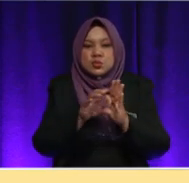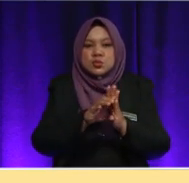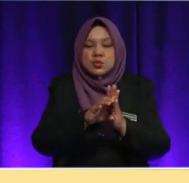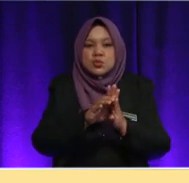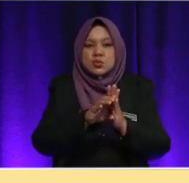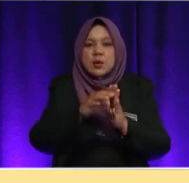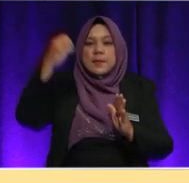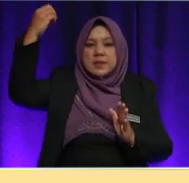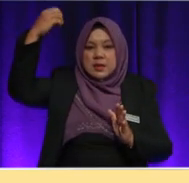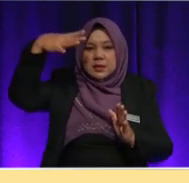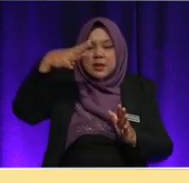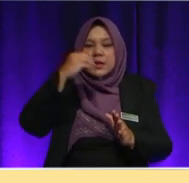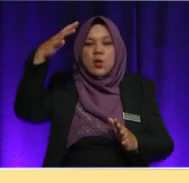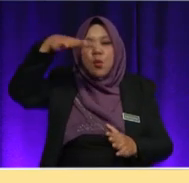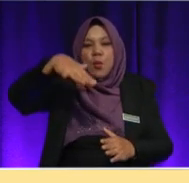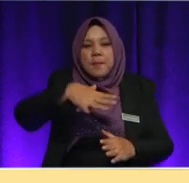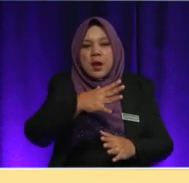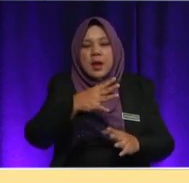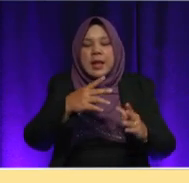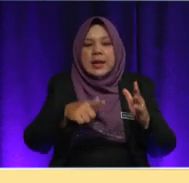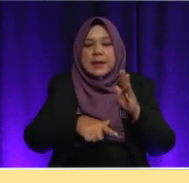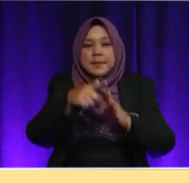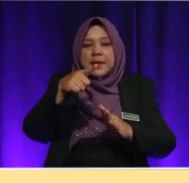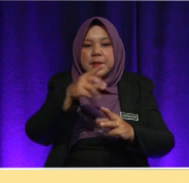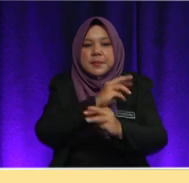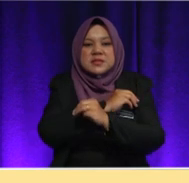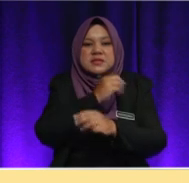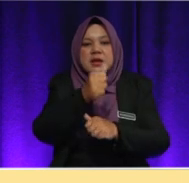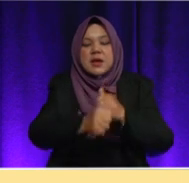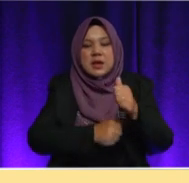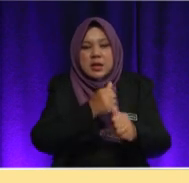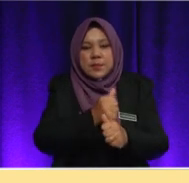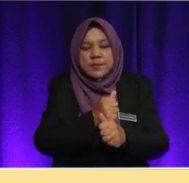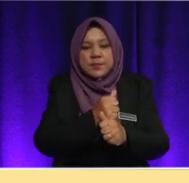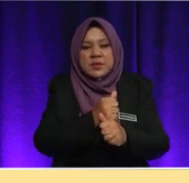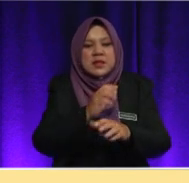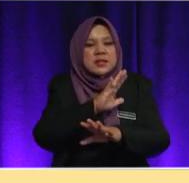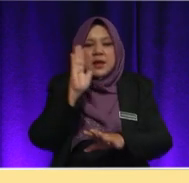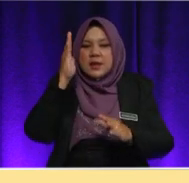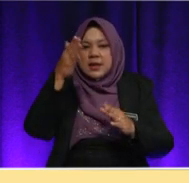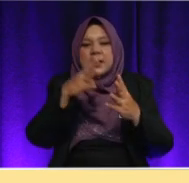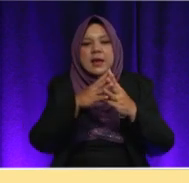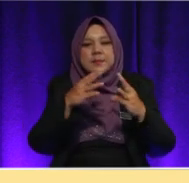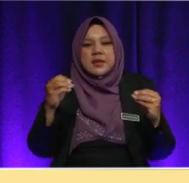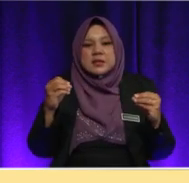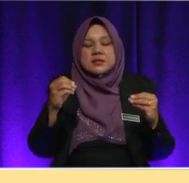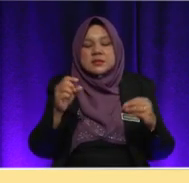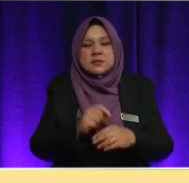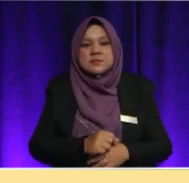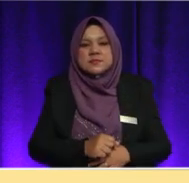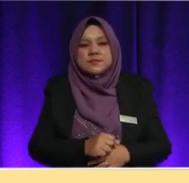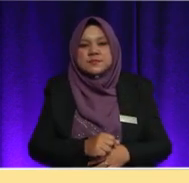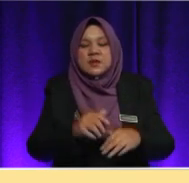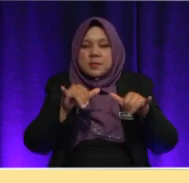alam dan tidak akan habis langsung dapat menjamin makanan sumber tenaga yang betulkan kepada pengguna dan